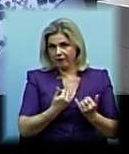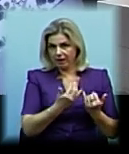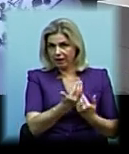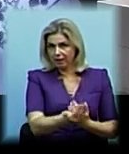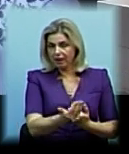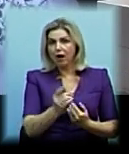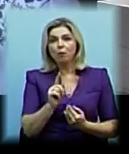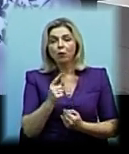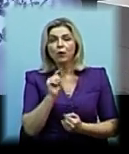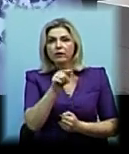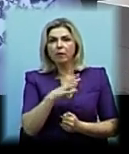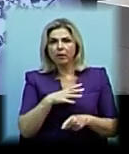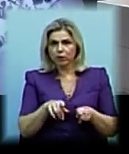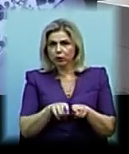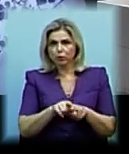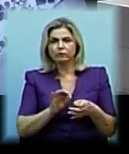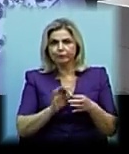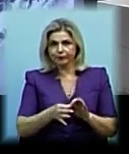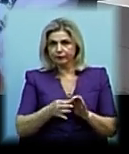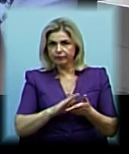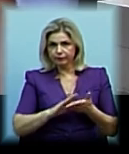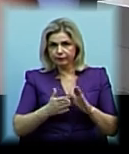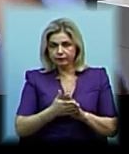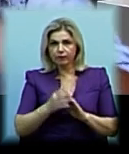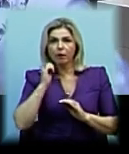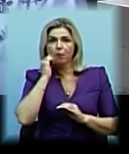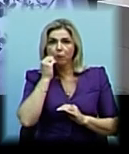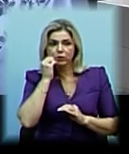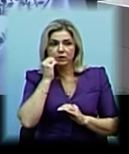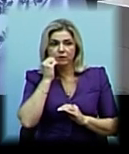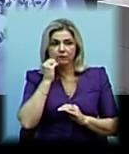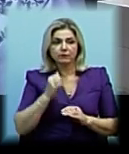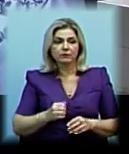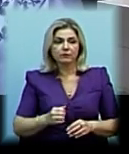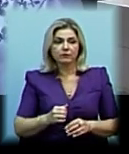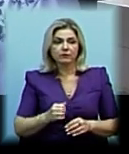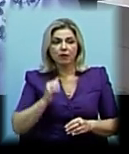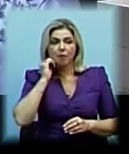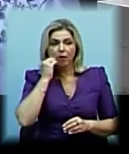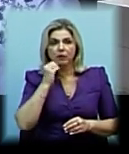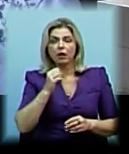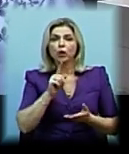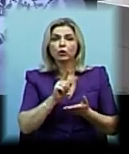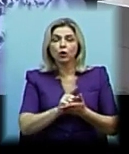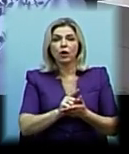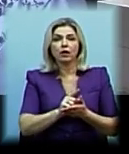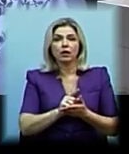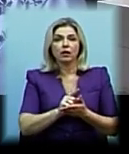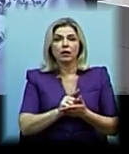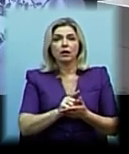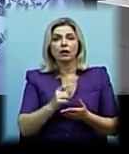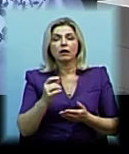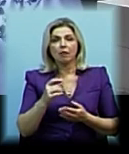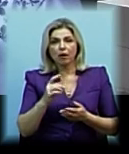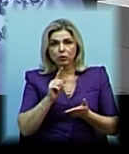там була також дуже складна ситуація. Бабусі бабуся мала тікати з села, до якого